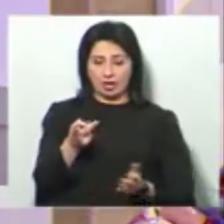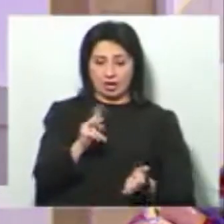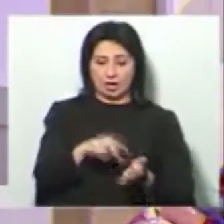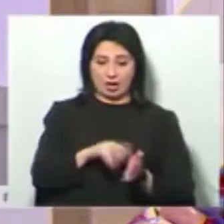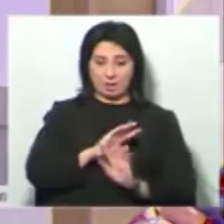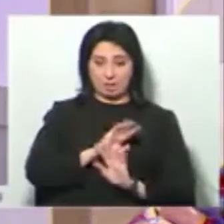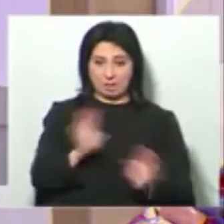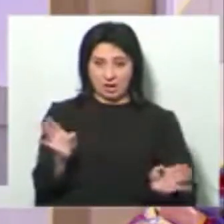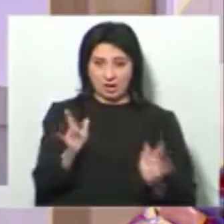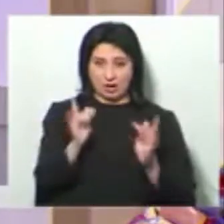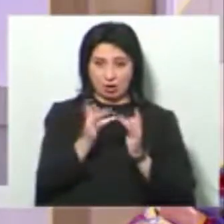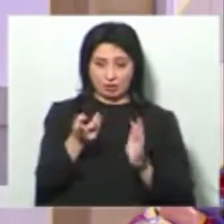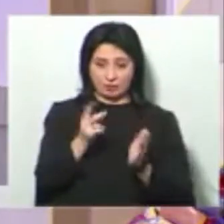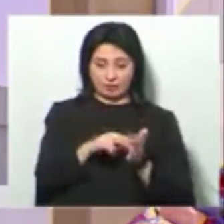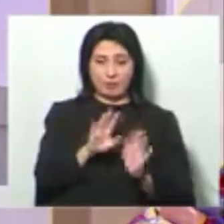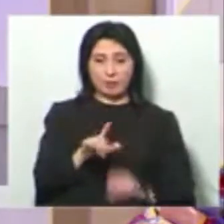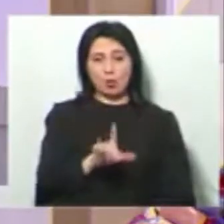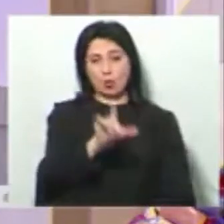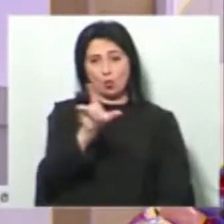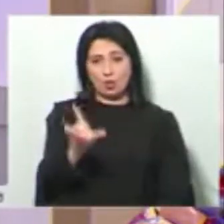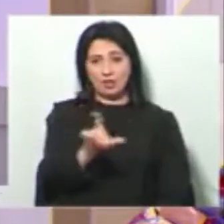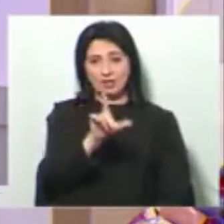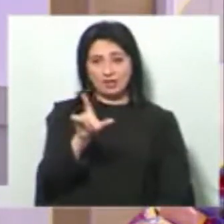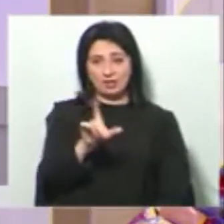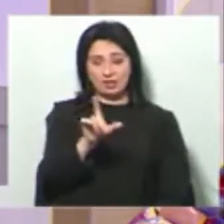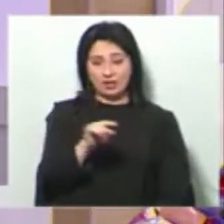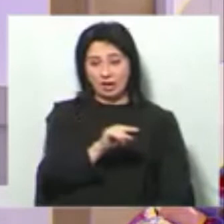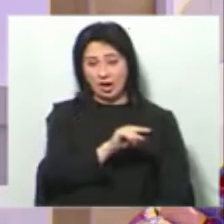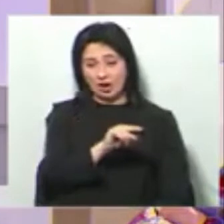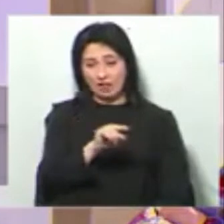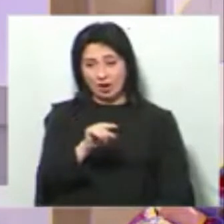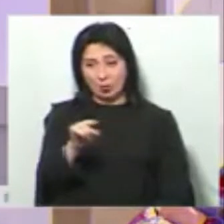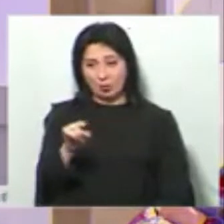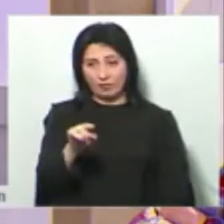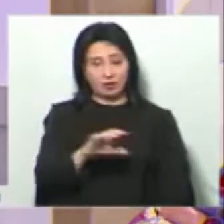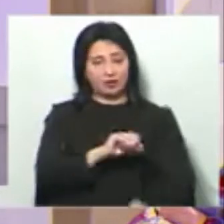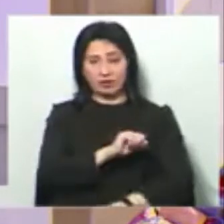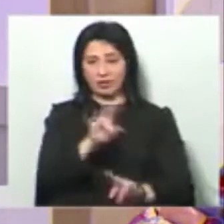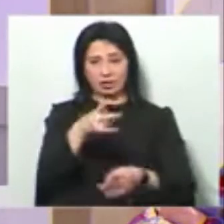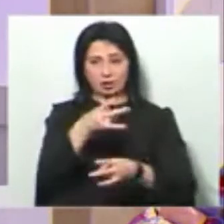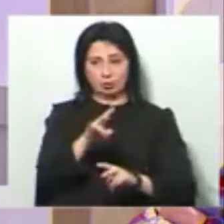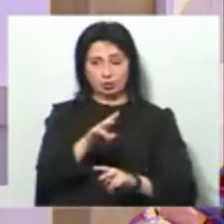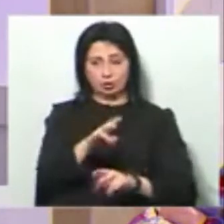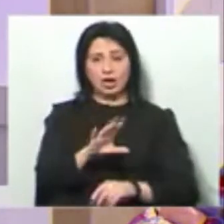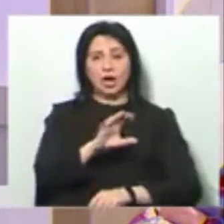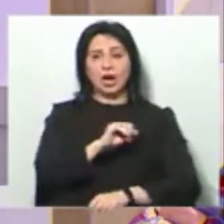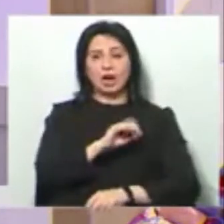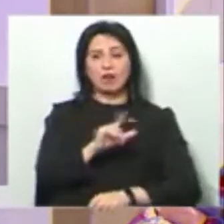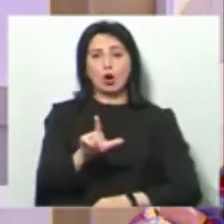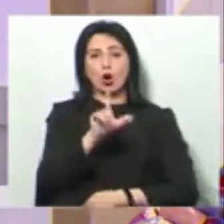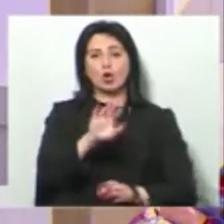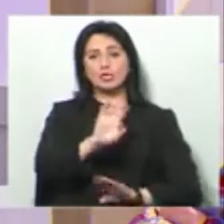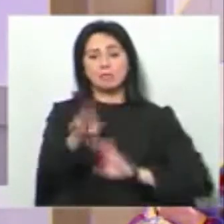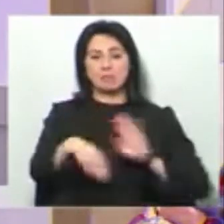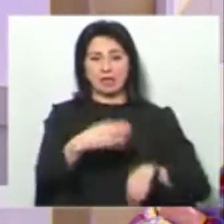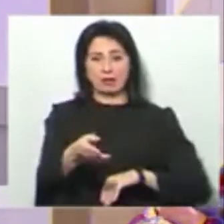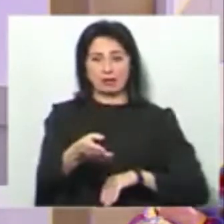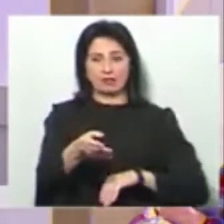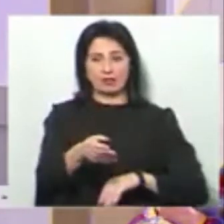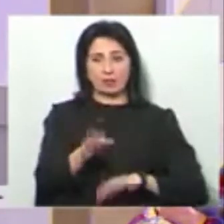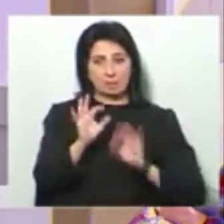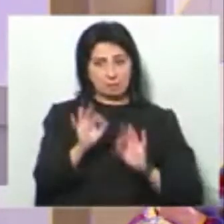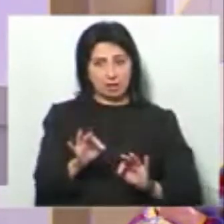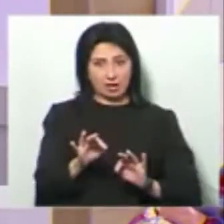adgomidan loginitsdan rom adgebi 2 saatis ganmavlobashi ar gaizomot tsneva da gaizomet 2 saatis mere. Martlat